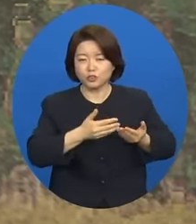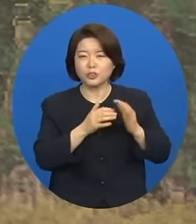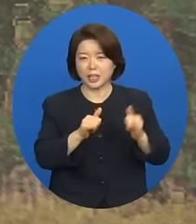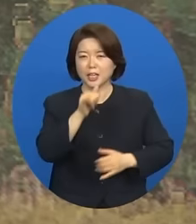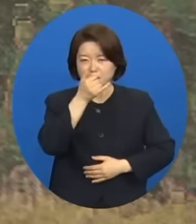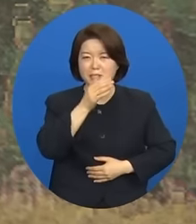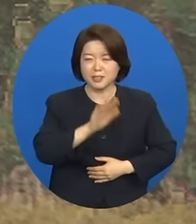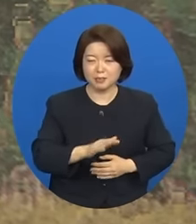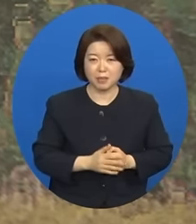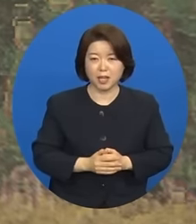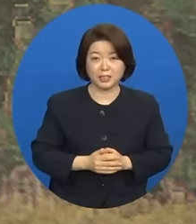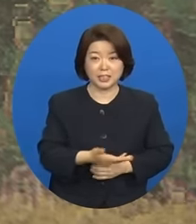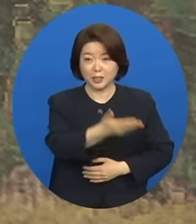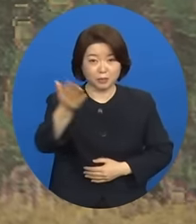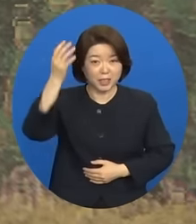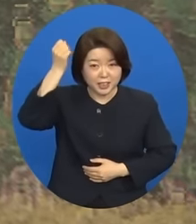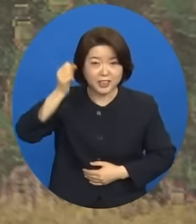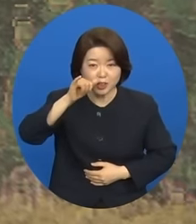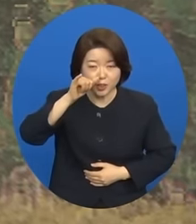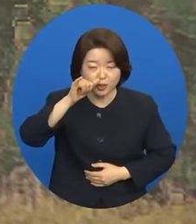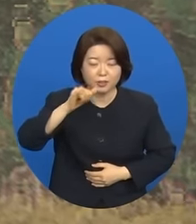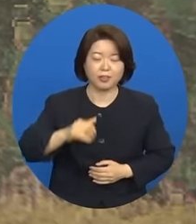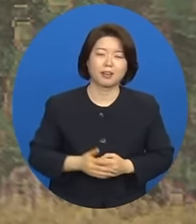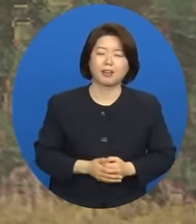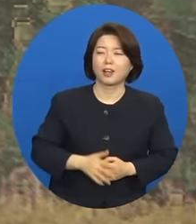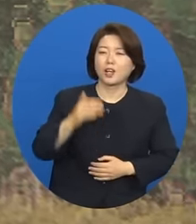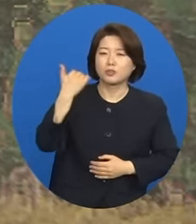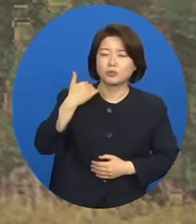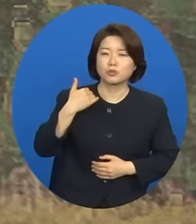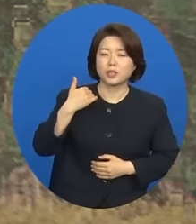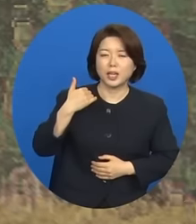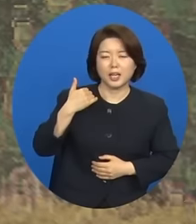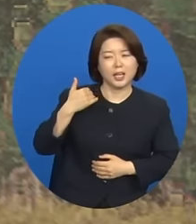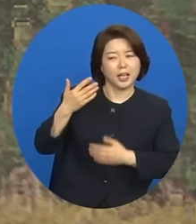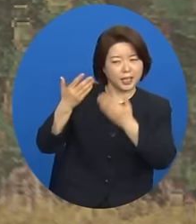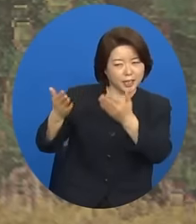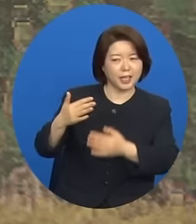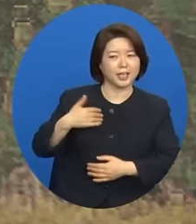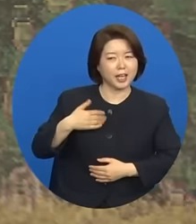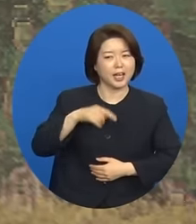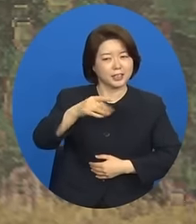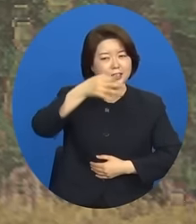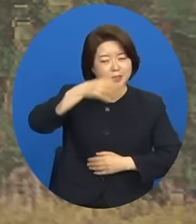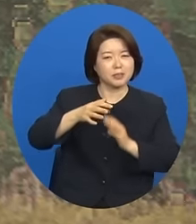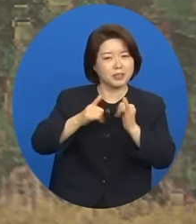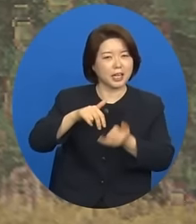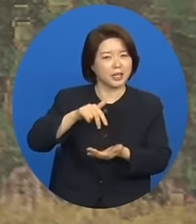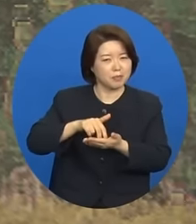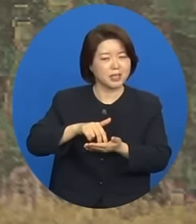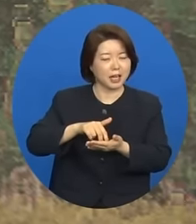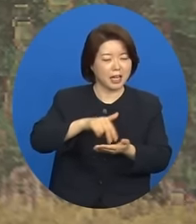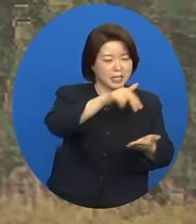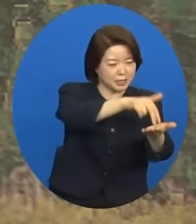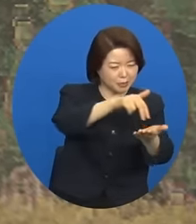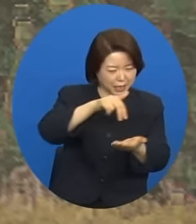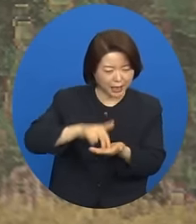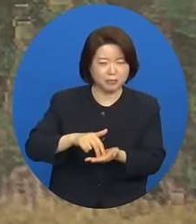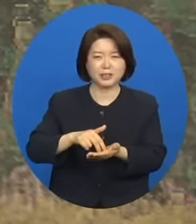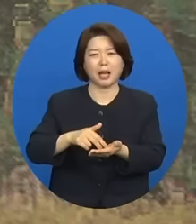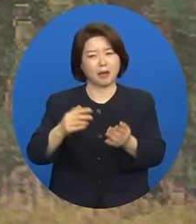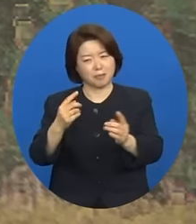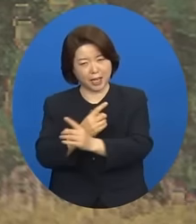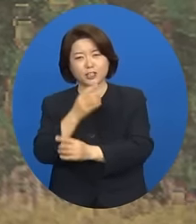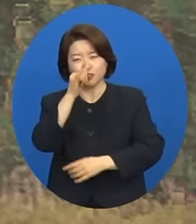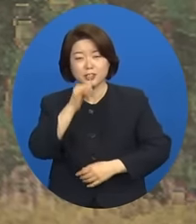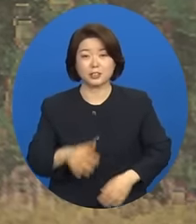기억나시죠? 있을 거예요 분명히. 그리고 누군가에게는 여러분이 그 사람에게 힘든 라반이 될 수도 있습니다. 근데 그 라반 때문에